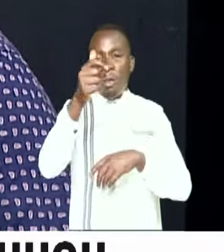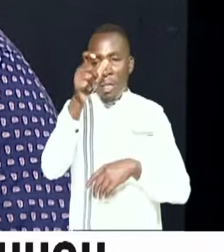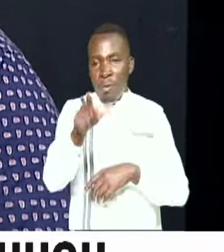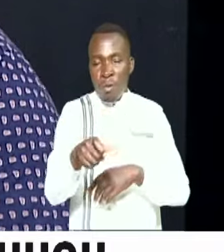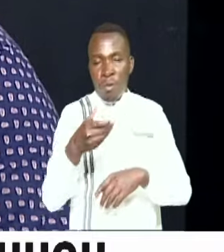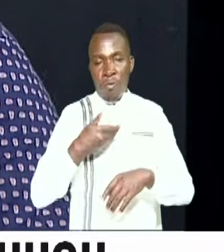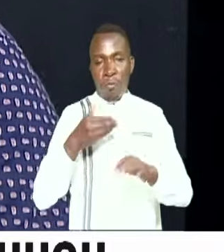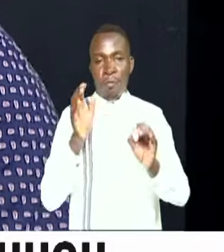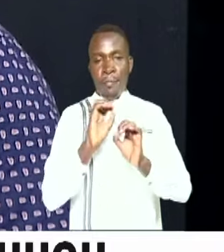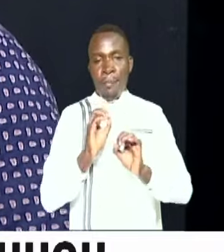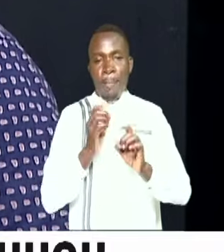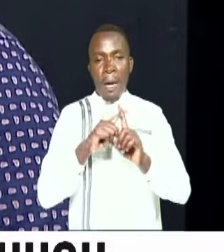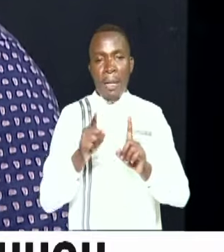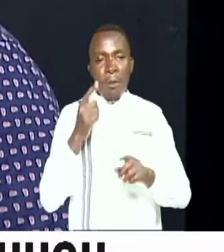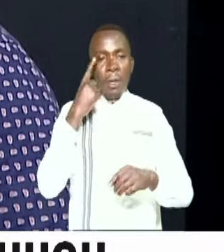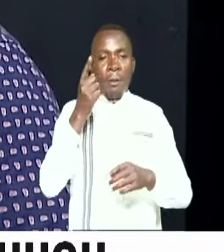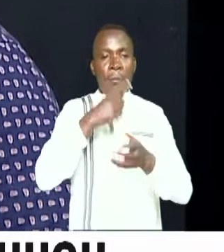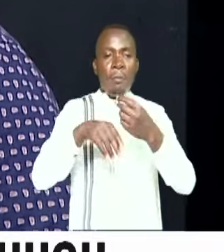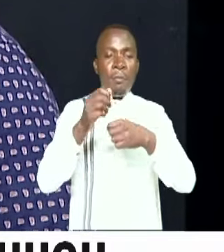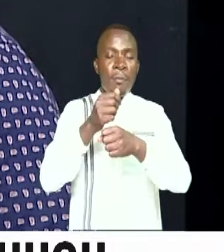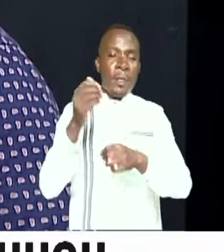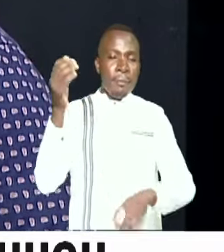Ariko iyo urebye mu myaka